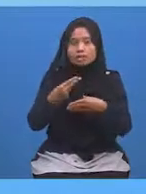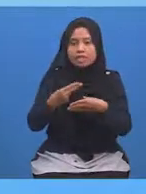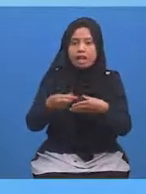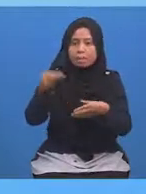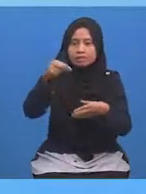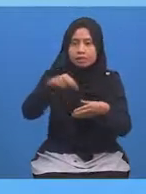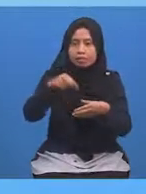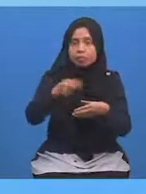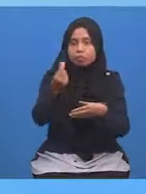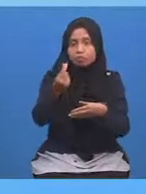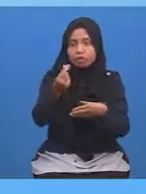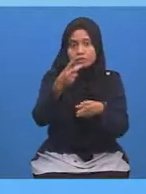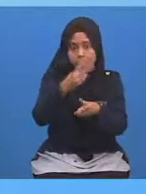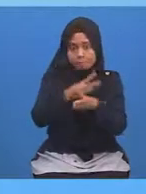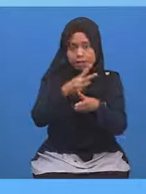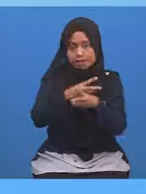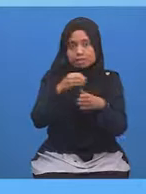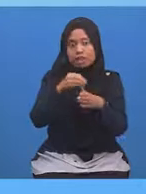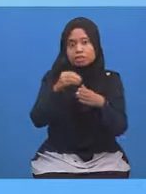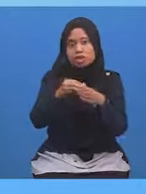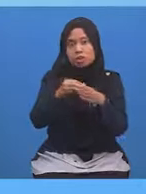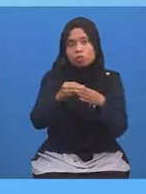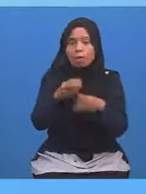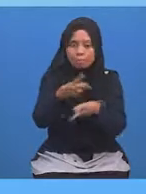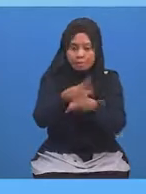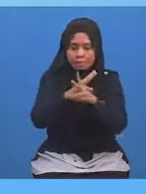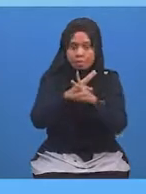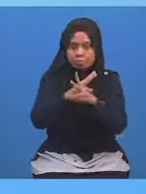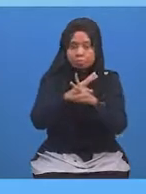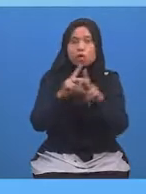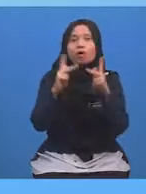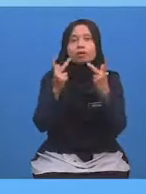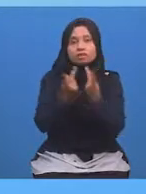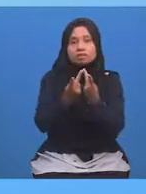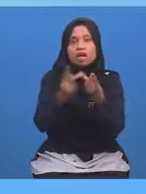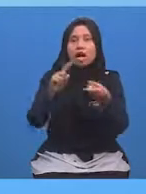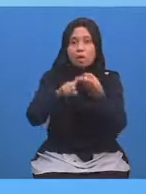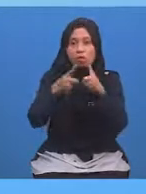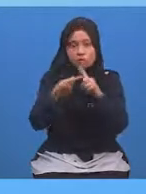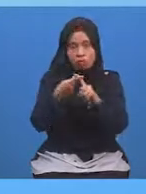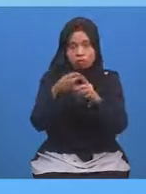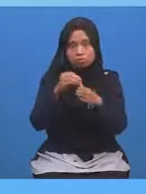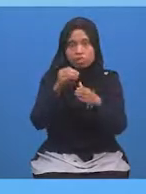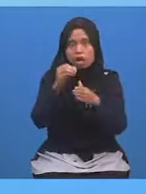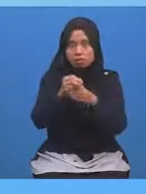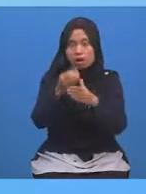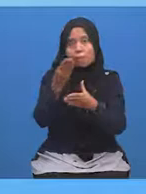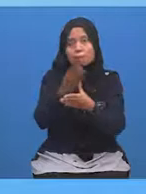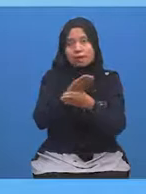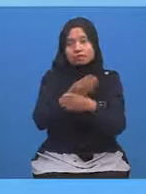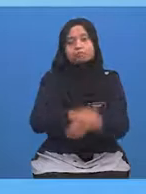tabungan atau pinjaman daripada ahli keluarga, sahabat atau institusi